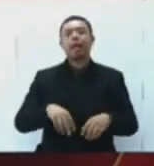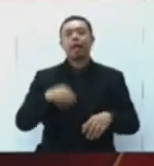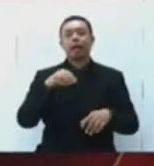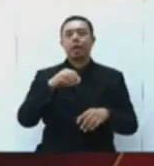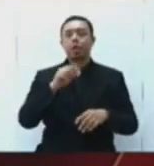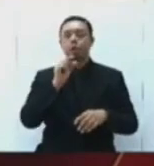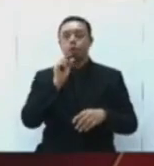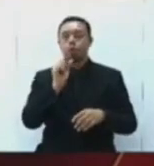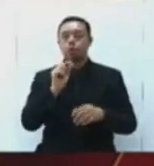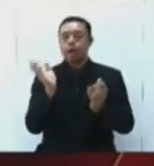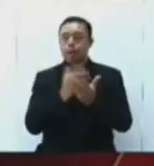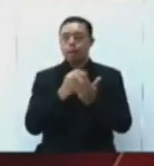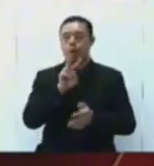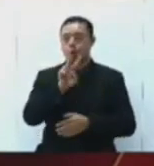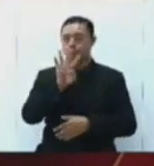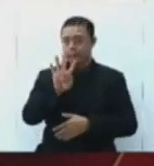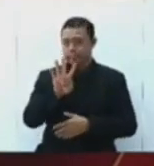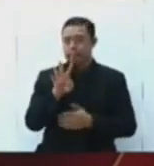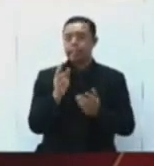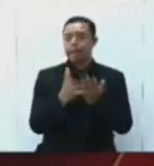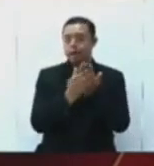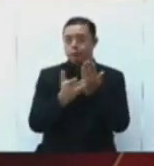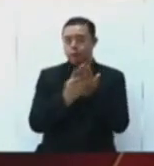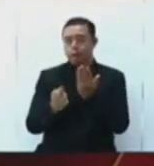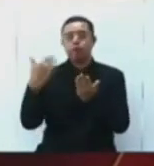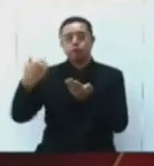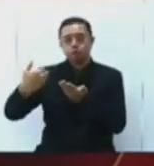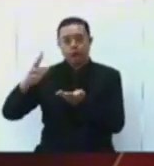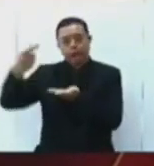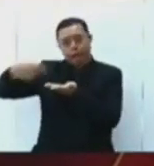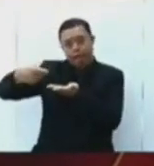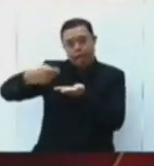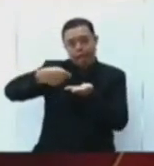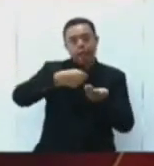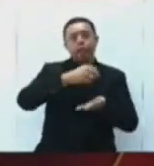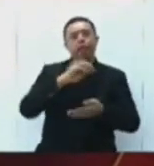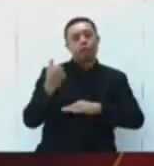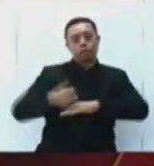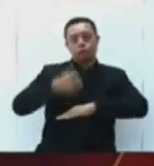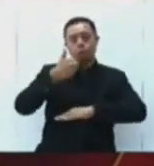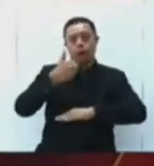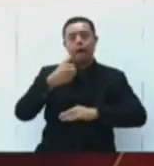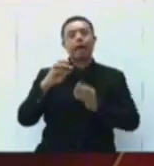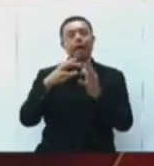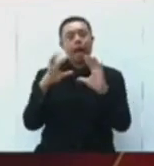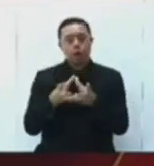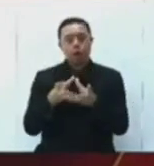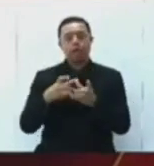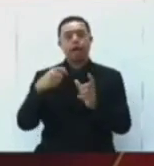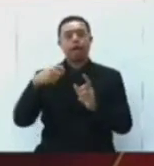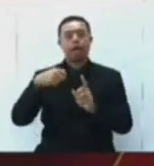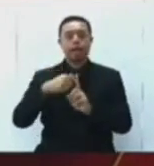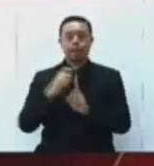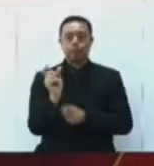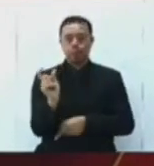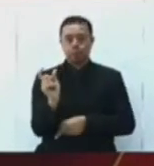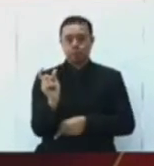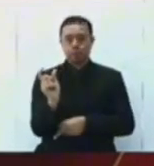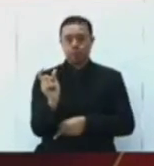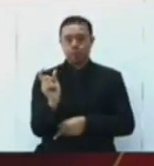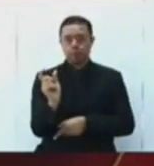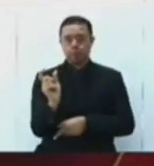24 rangkap dan masing-masing rangkap ditandatangani oleh Ketua dan anggota